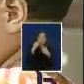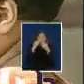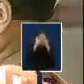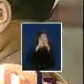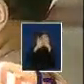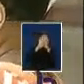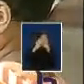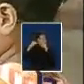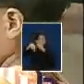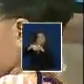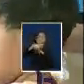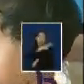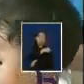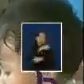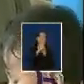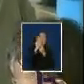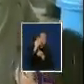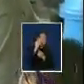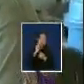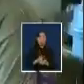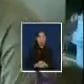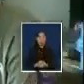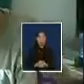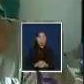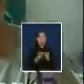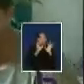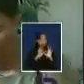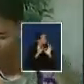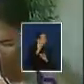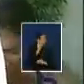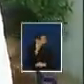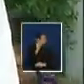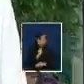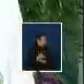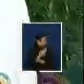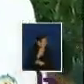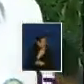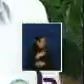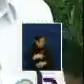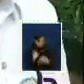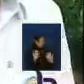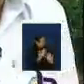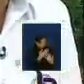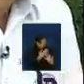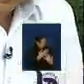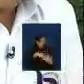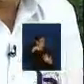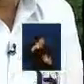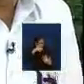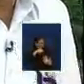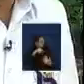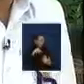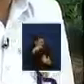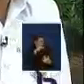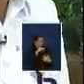เลยค่ะ ครับผมแต่อย่างน้อยก็คือว่าผู้ปกครองก็มีการตระหนักว่าลูกหลานเราป่วยแล้วควรจะให้การดูแลเป็นพิเศ